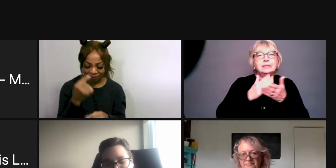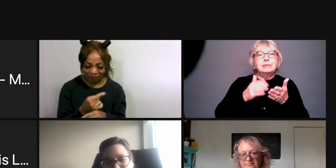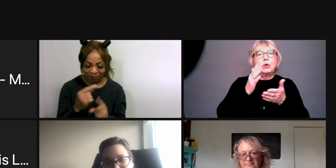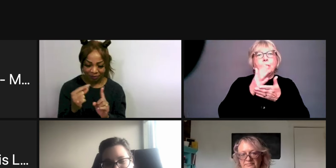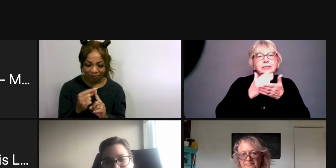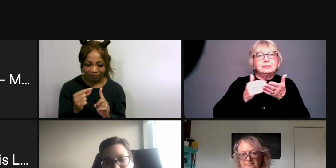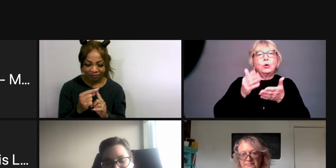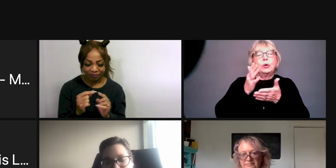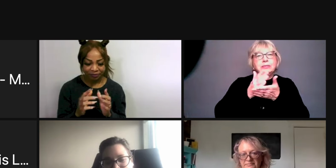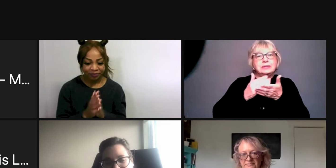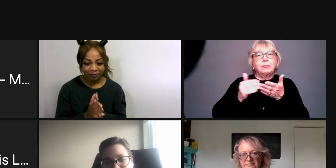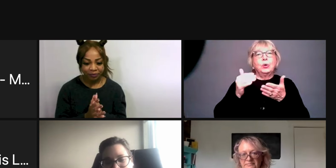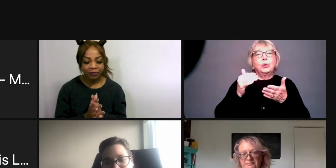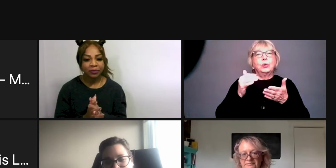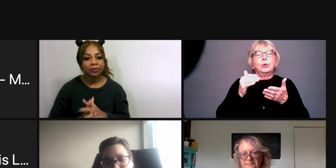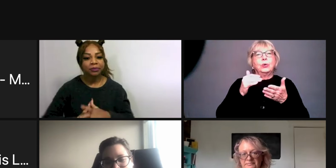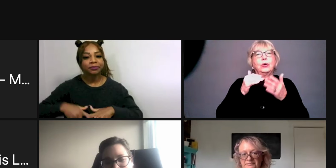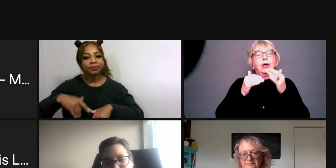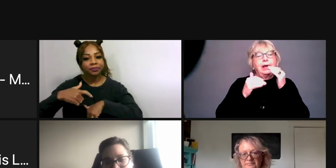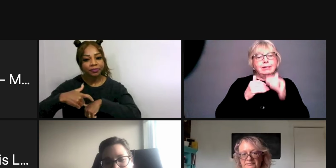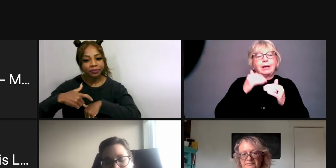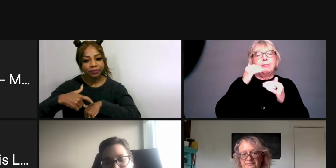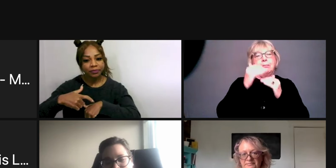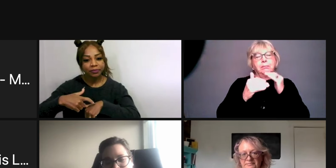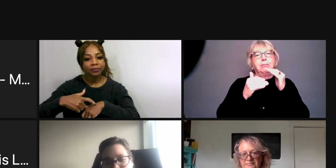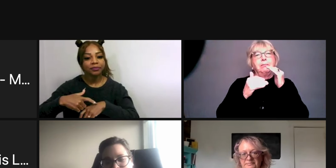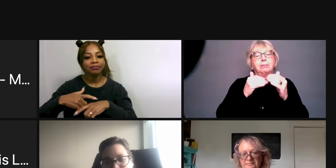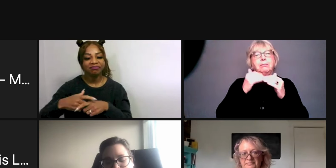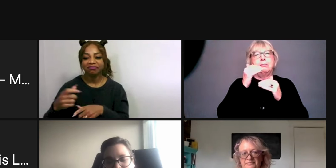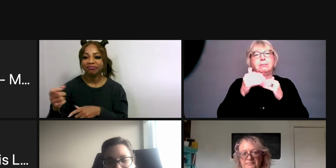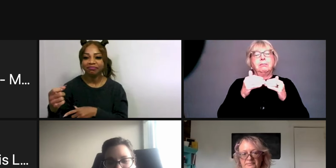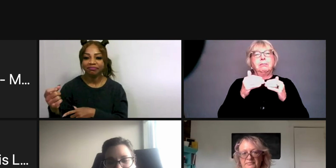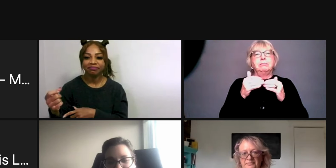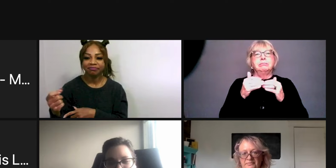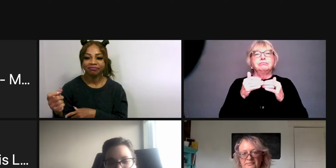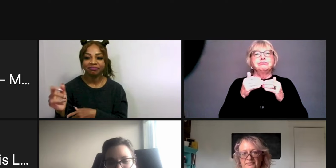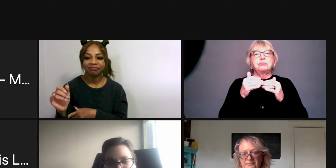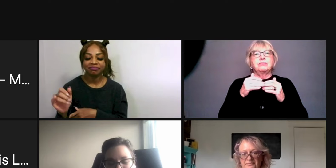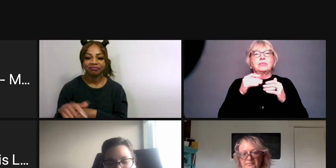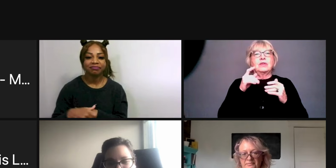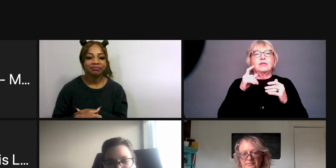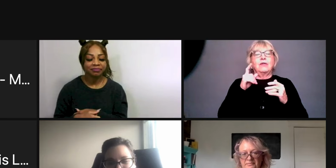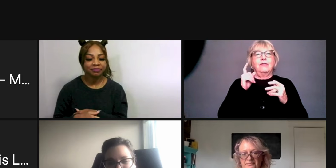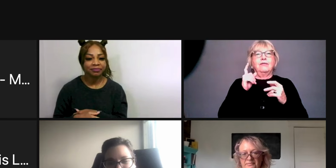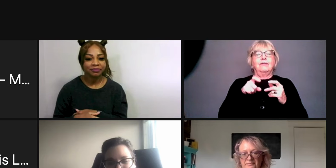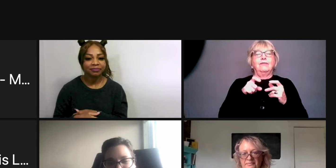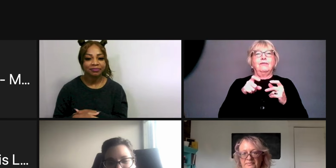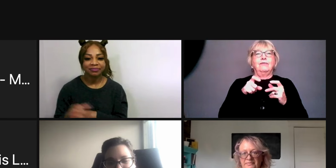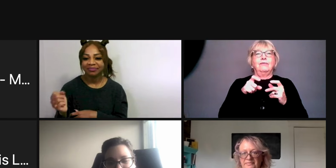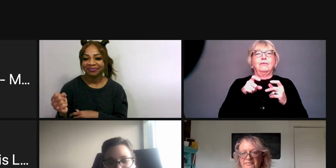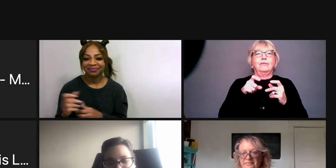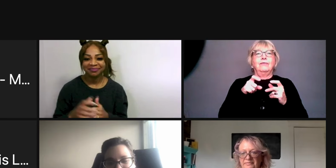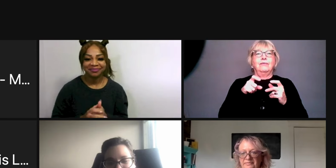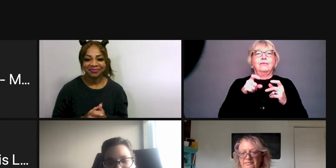étape peut-être pas lentement mais par étape il faut que l'on arrive aussi à systématiquement